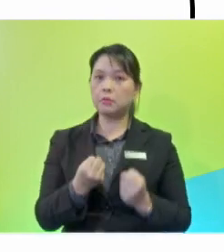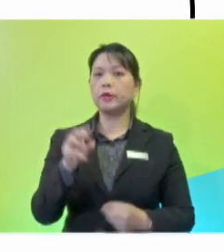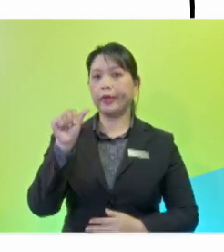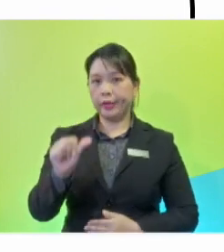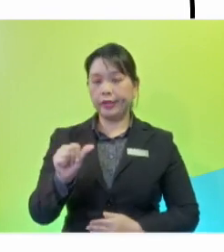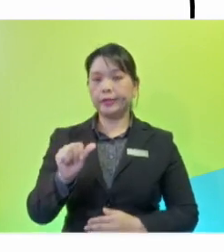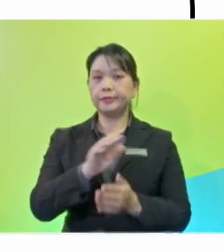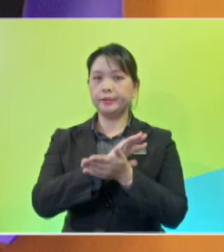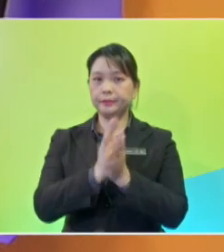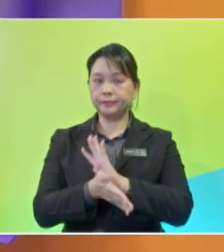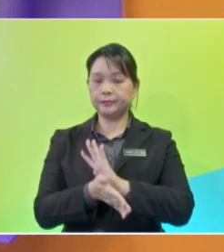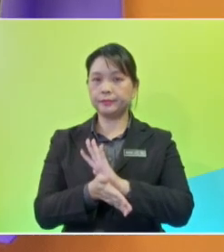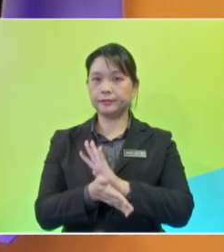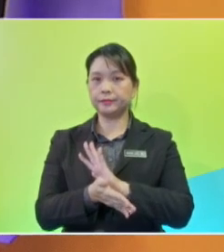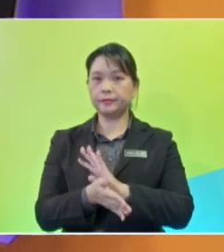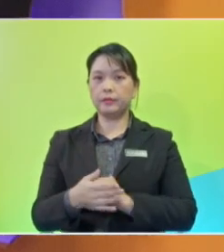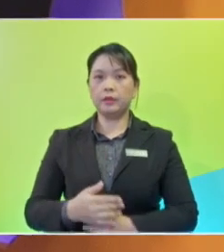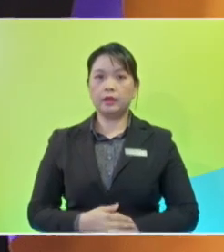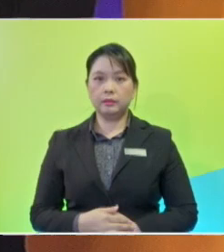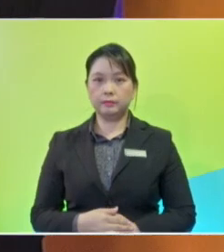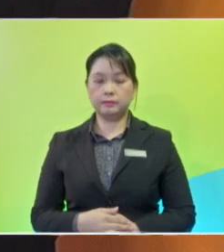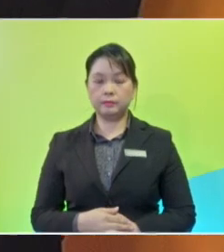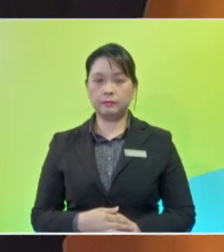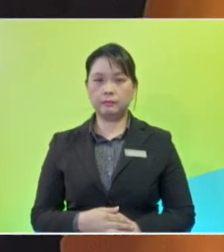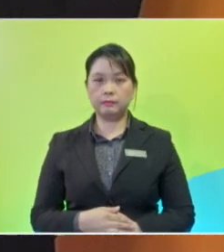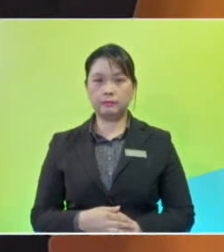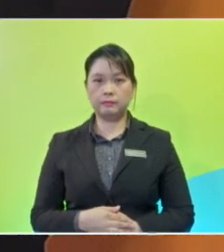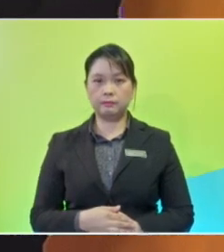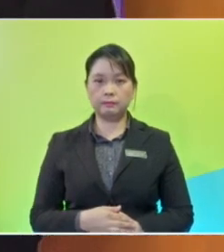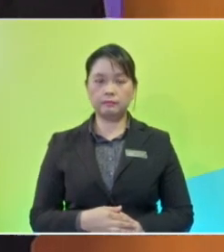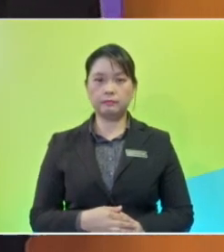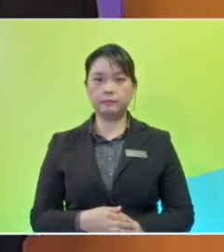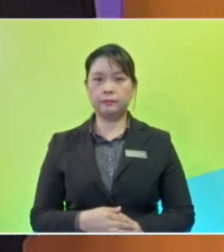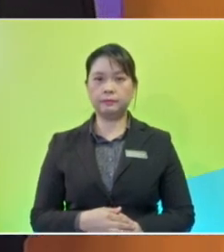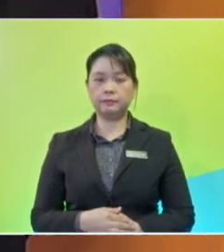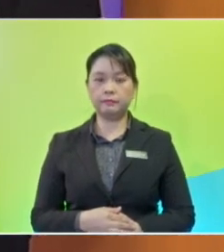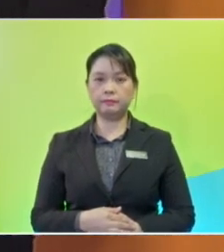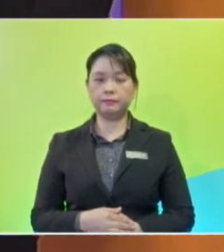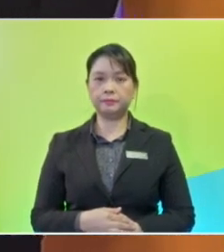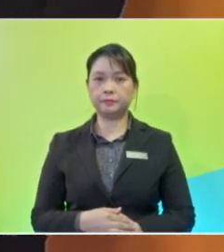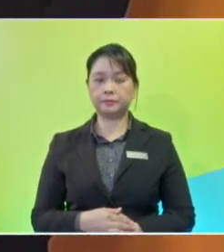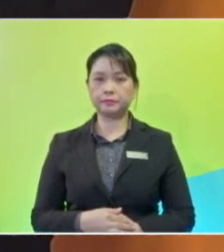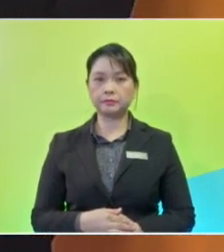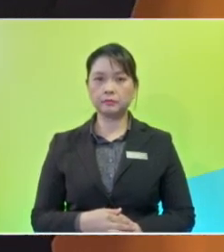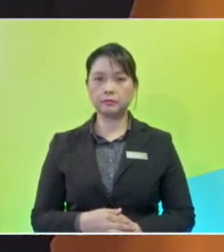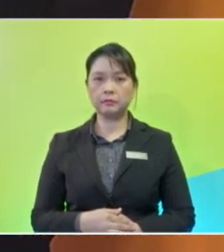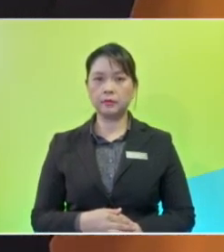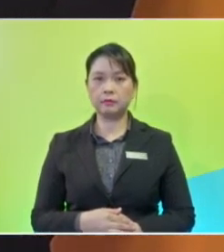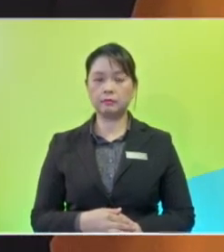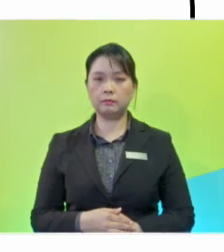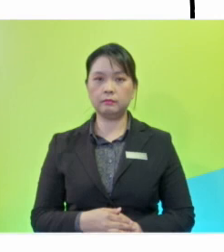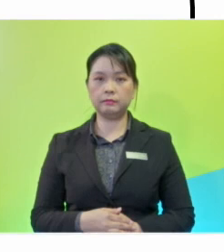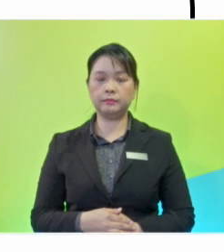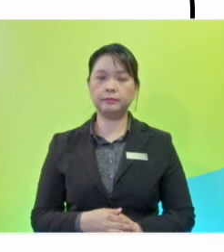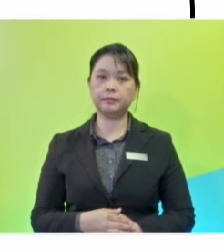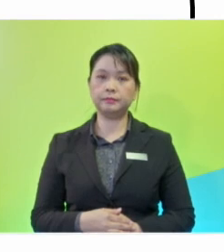bunga ini ibarat darat bila kita pindahkan sebelah kanan dia akan jadi bahagia maka dia akan jadi e